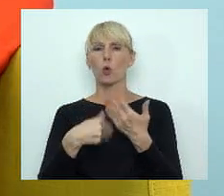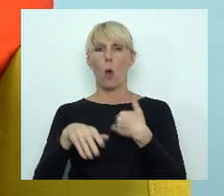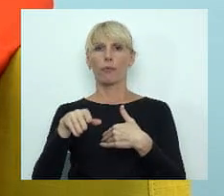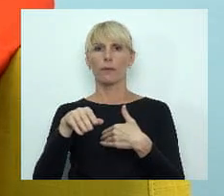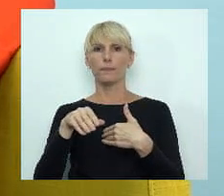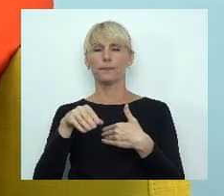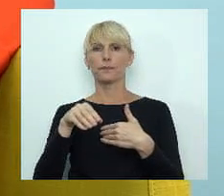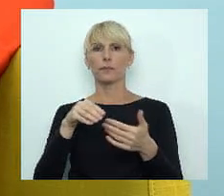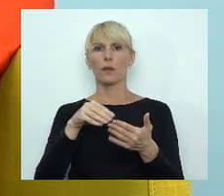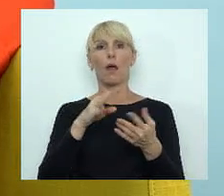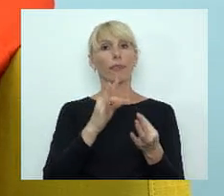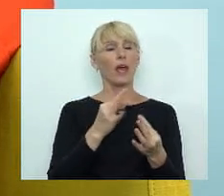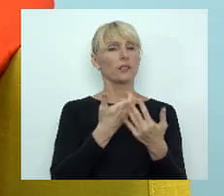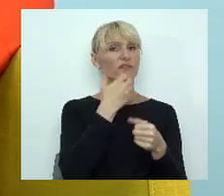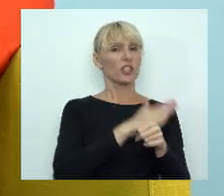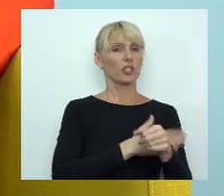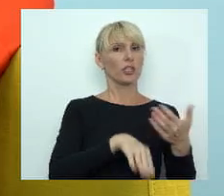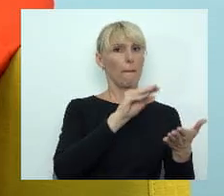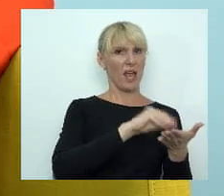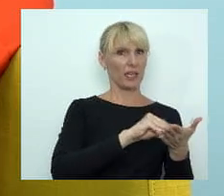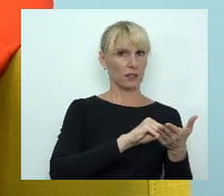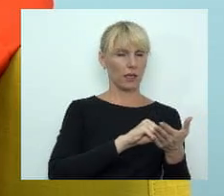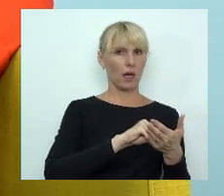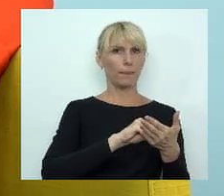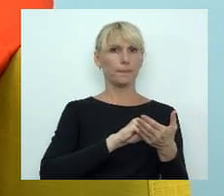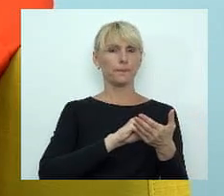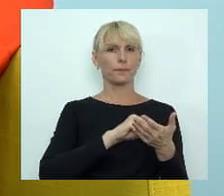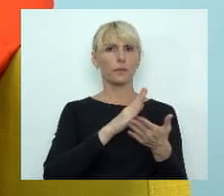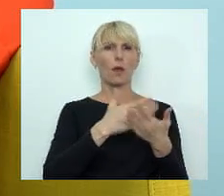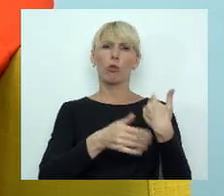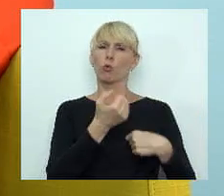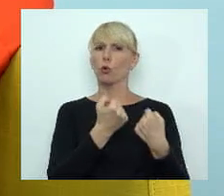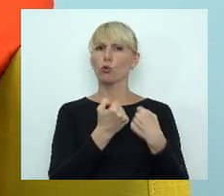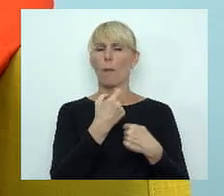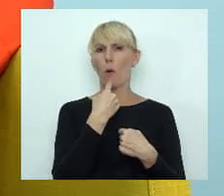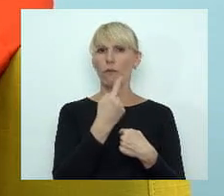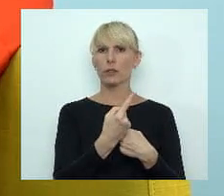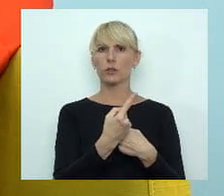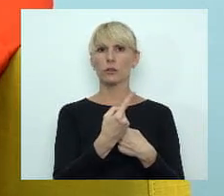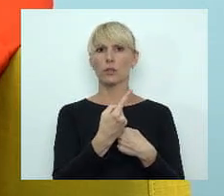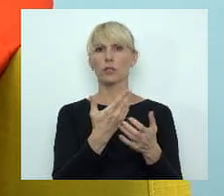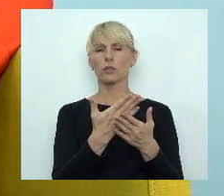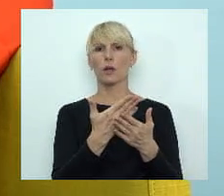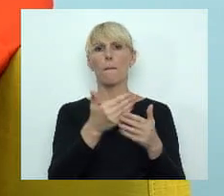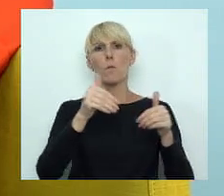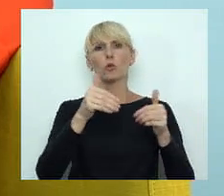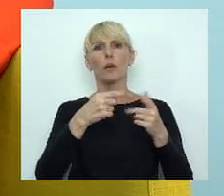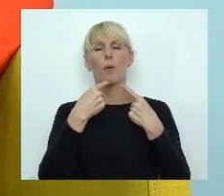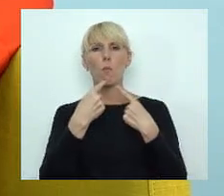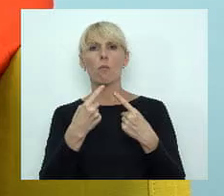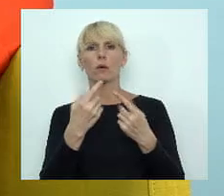która ma miejsce do tej pory, czy miała miejsce, to trudno jest mi powiedzieć, że będziemy mogli wyeliminować